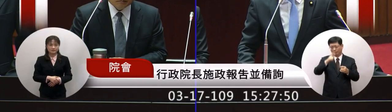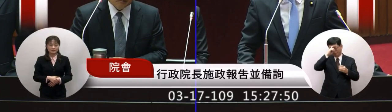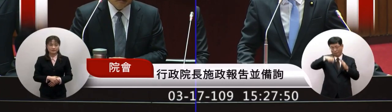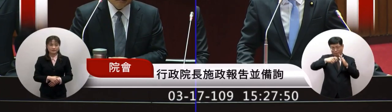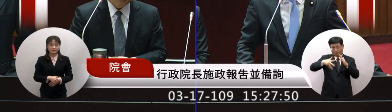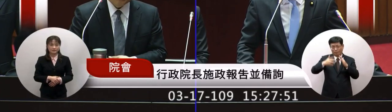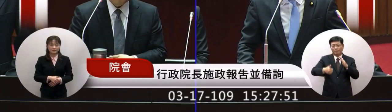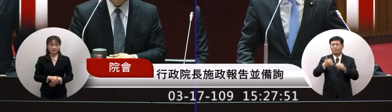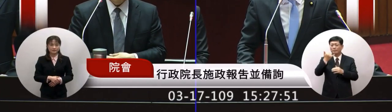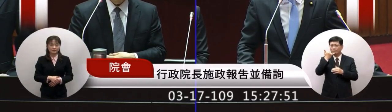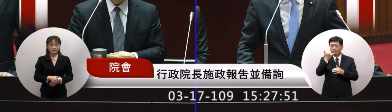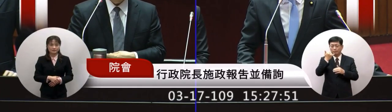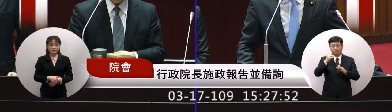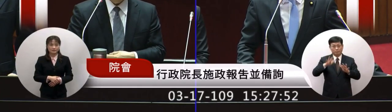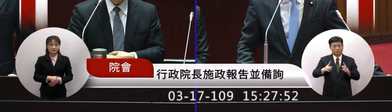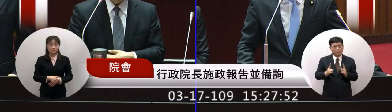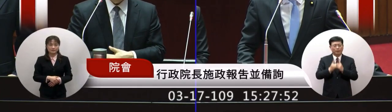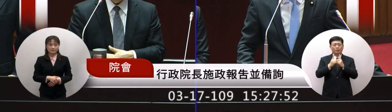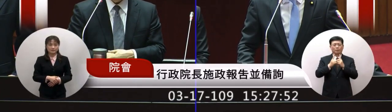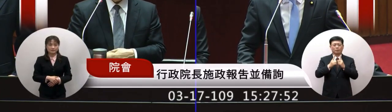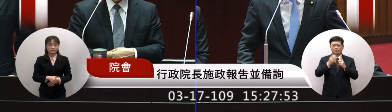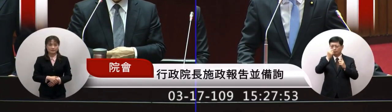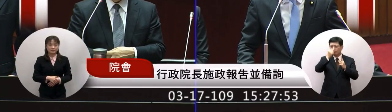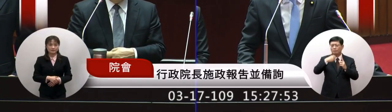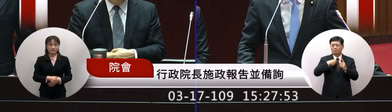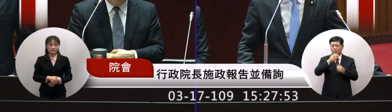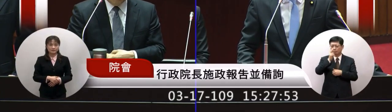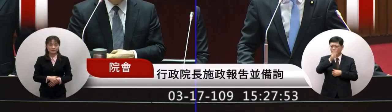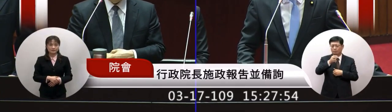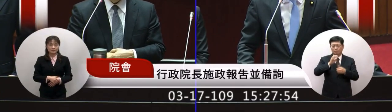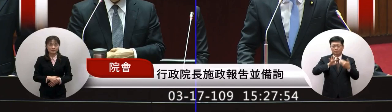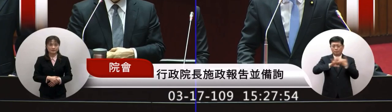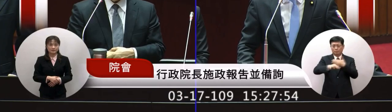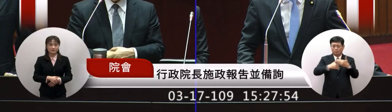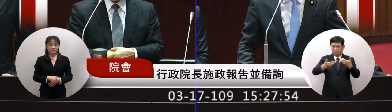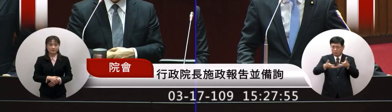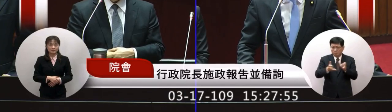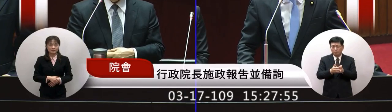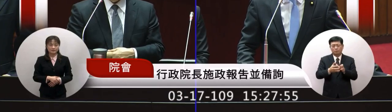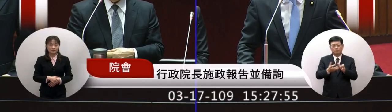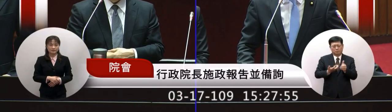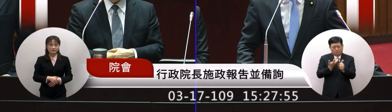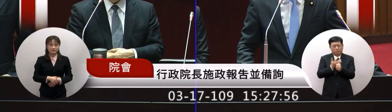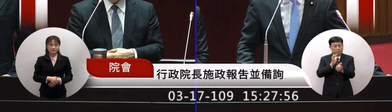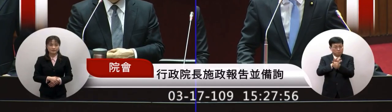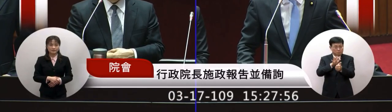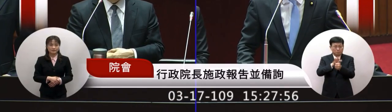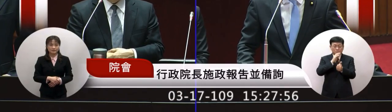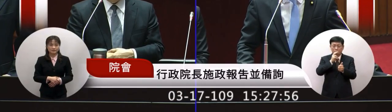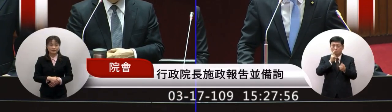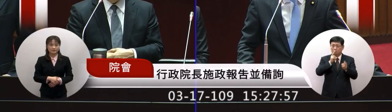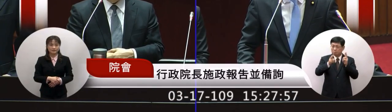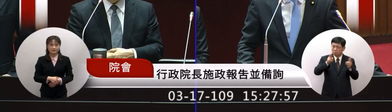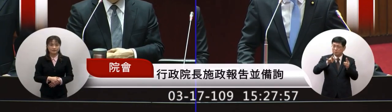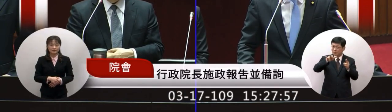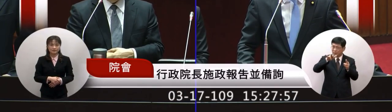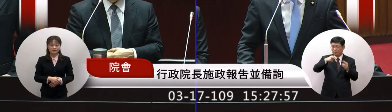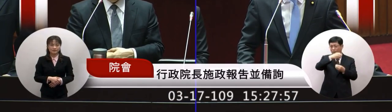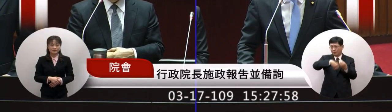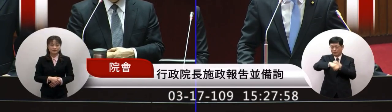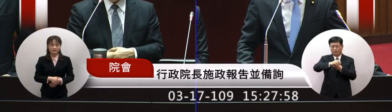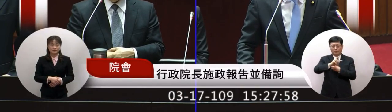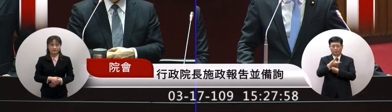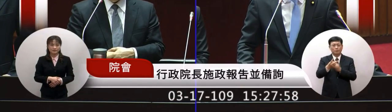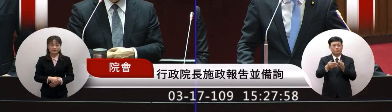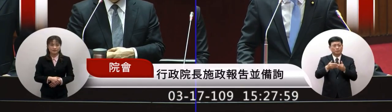长能够在这个节骨眼上特别的要求外交部全力的协助，不管是调动班机，甚至必要的时